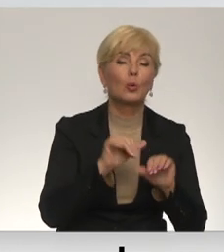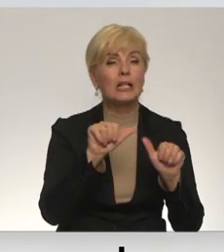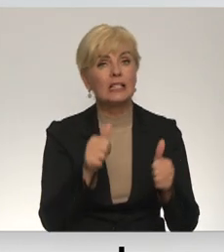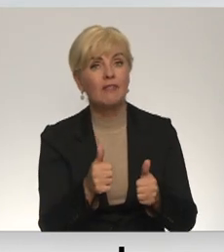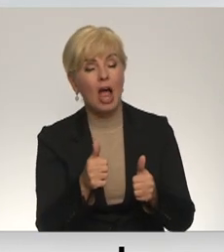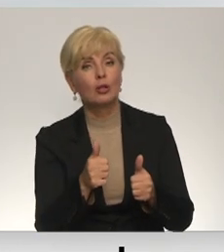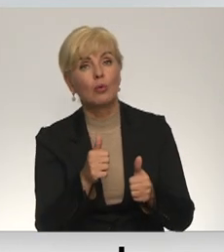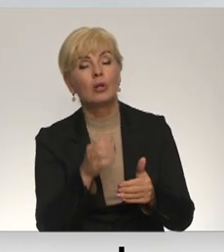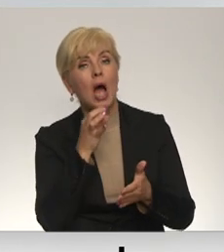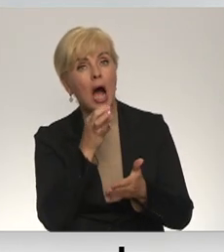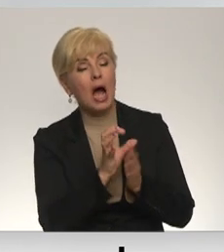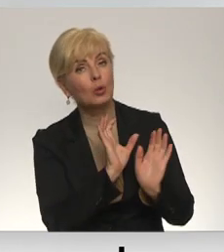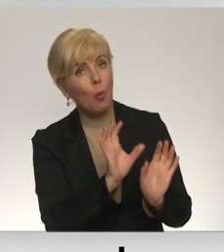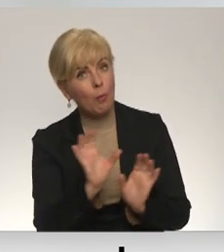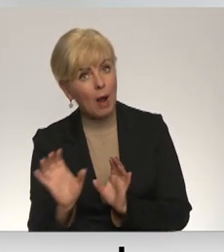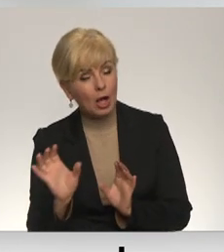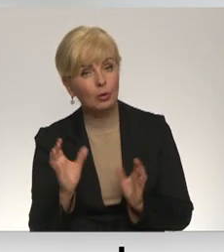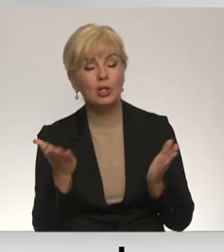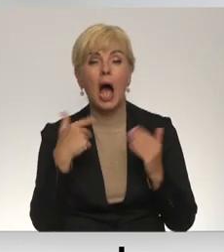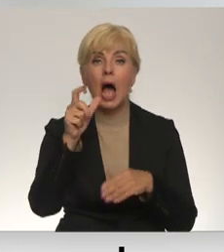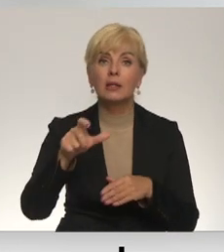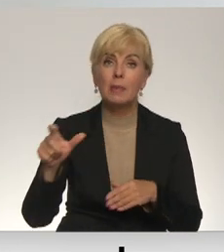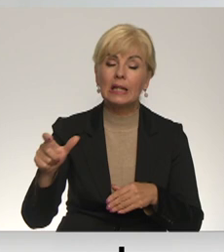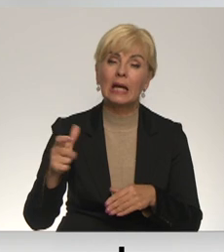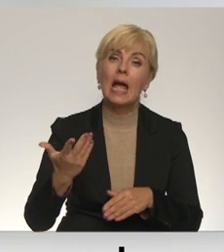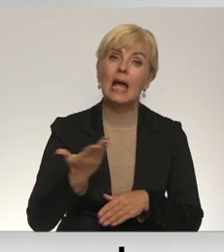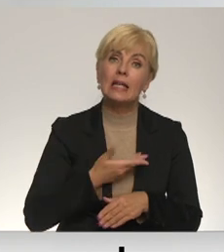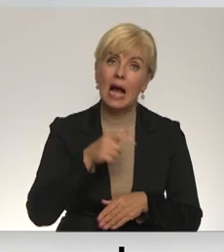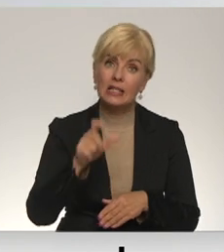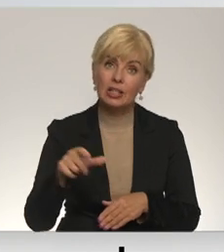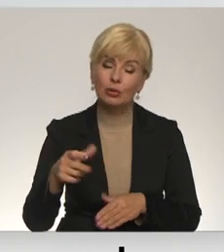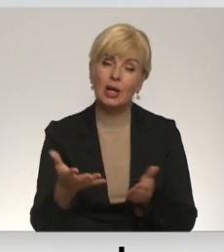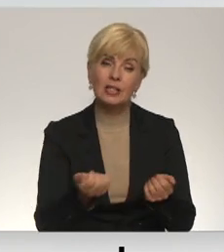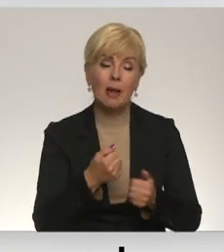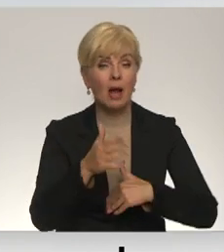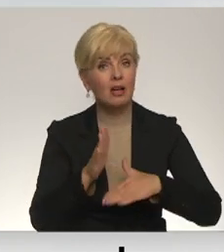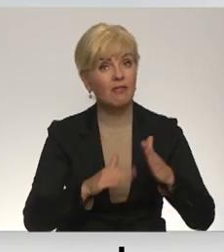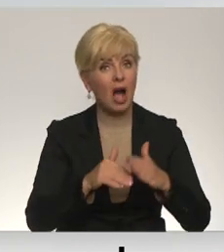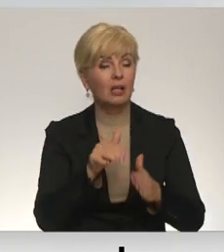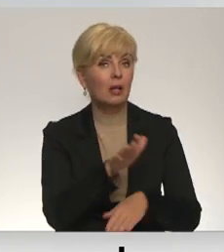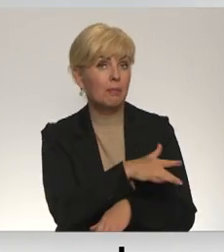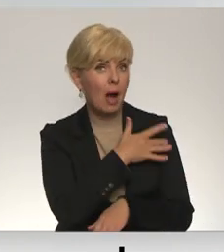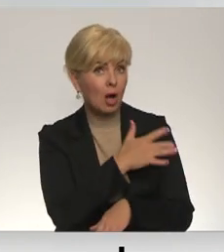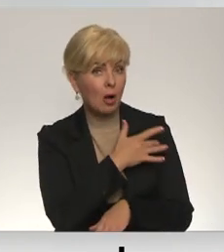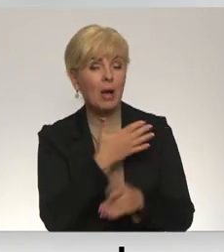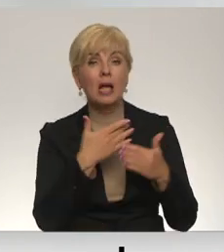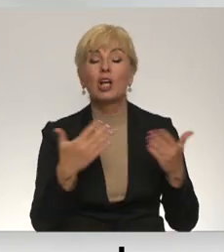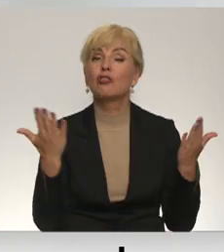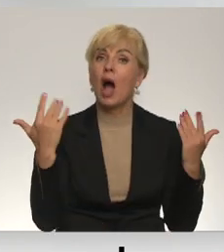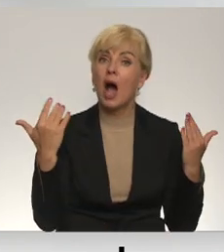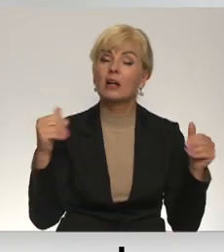lai atpūtnieki mūsu valsts iedzīvotāji saņemtu kvalitīvu pakalpojumu ar dažām vasaras kafenīcām, kas